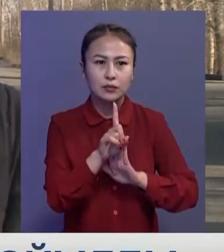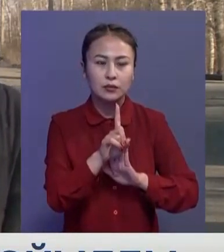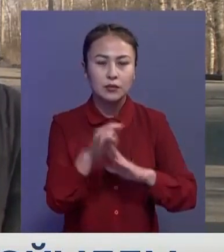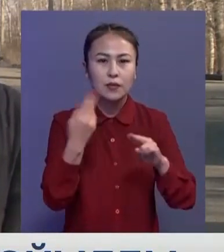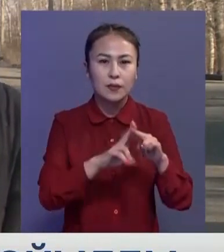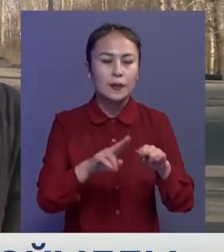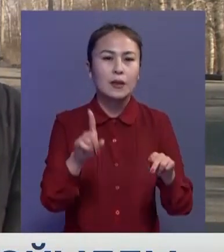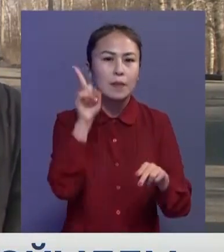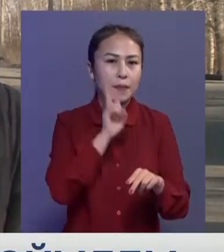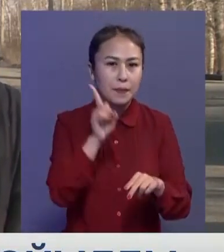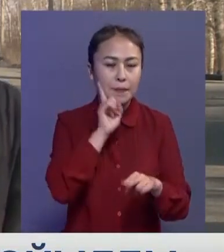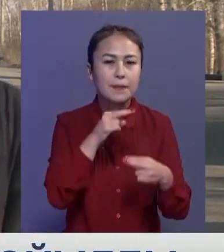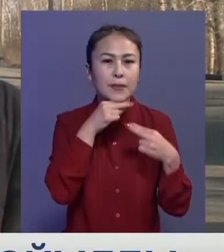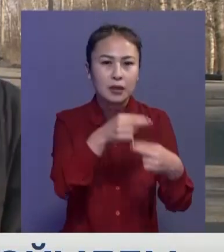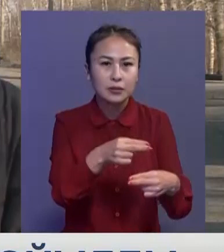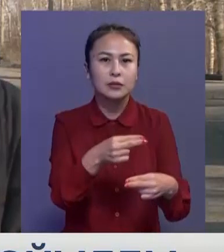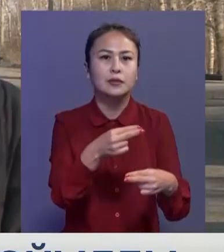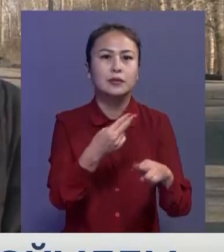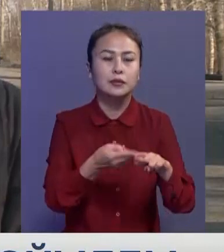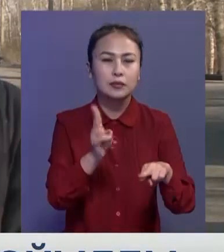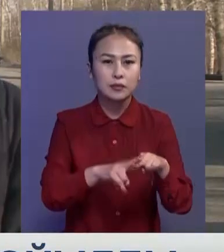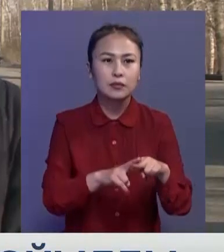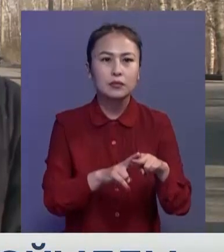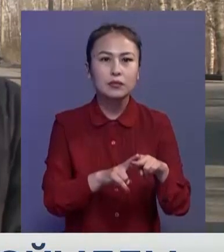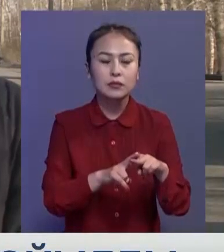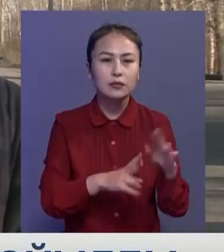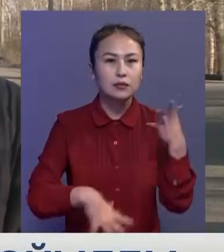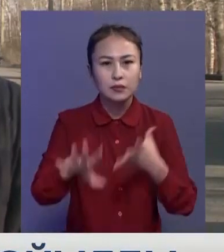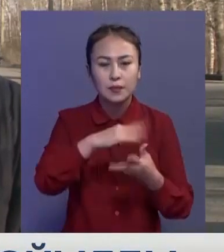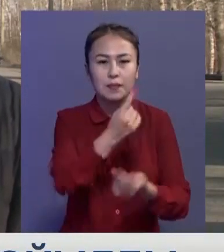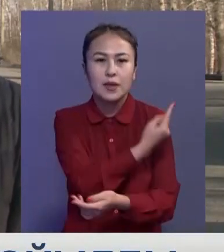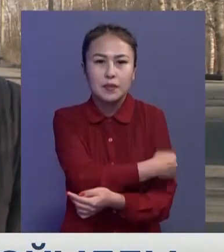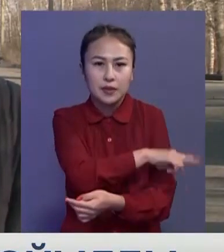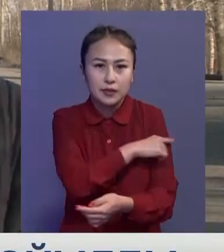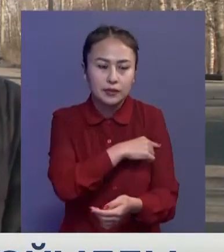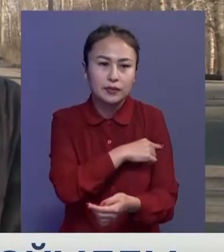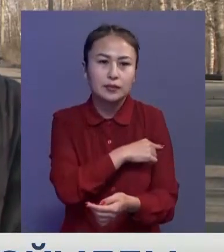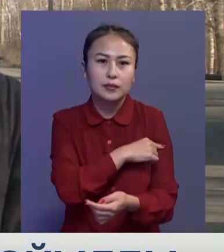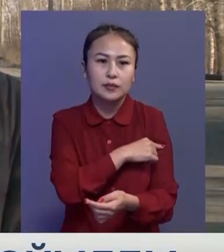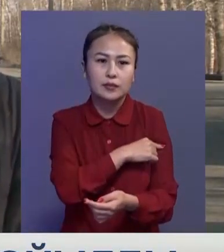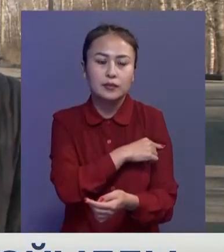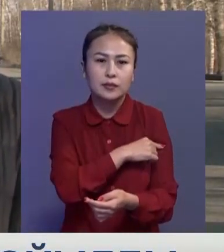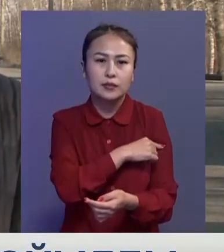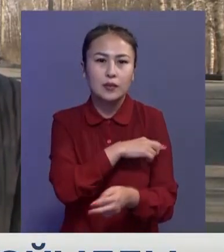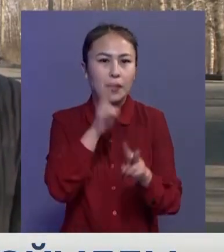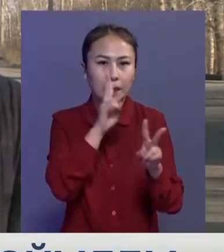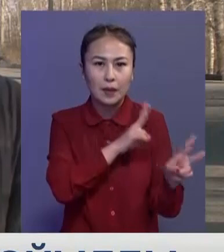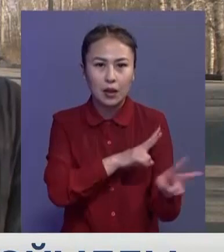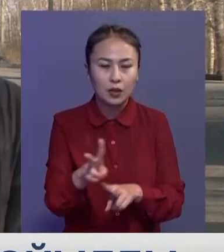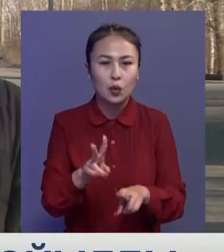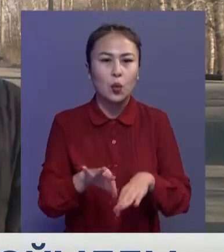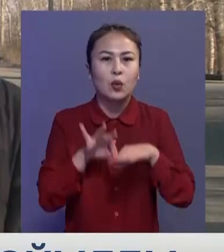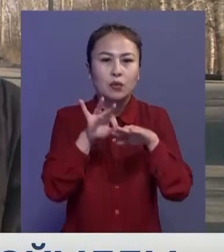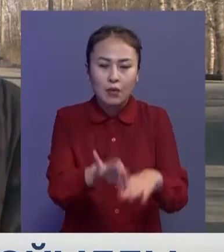соғанда кішкене былай көңіл со жағына көңіл аударып, жаңағы бәрі медициналық бақылаудан өтіп